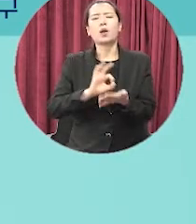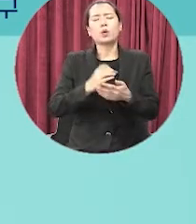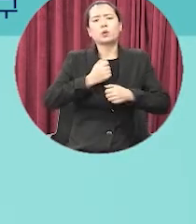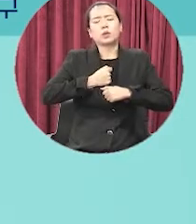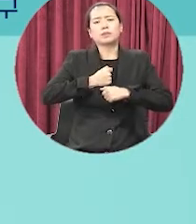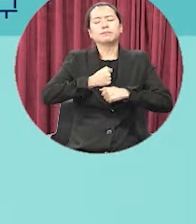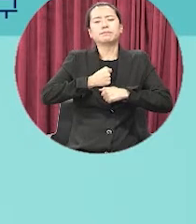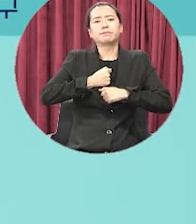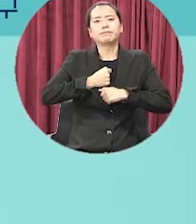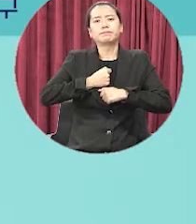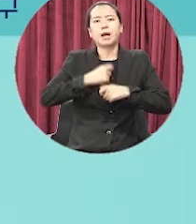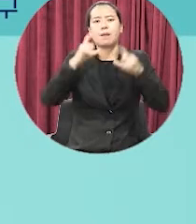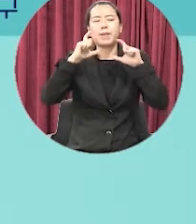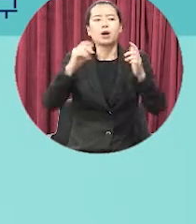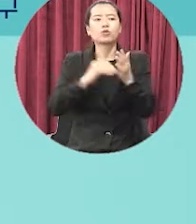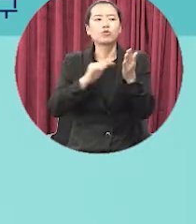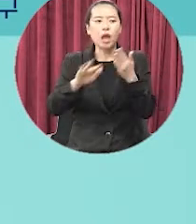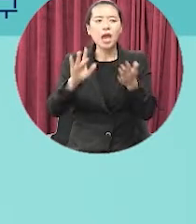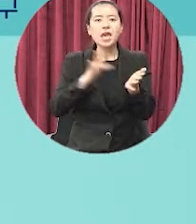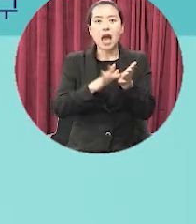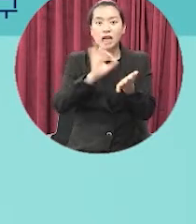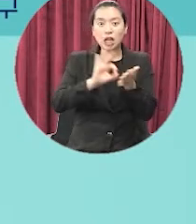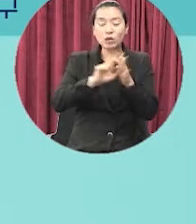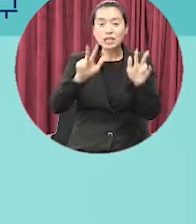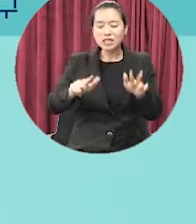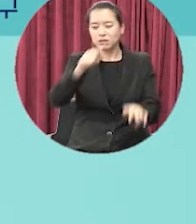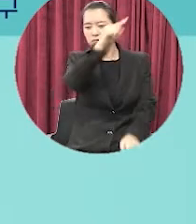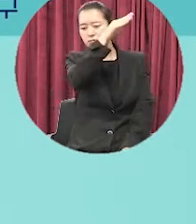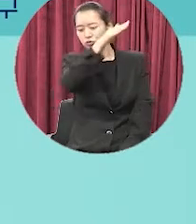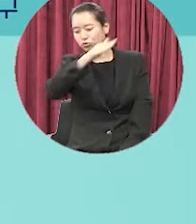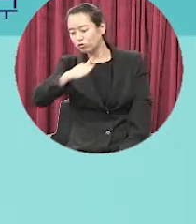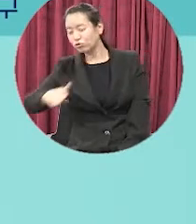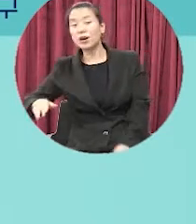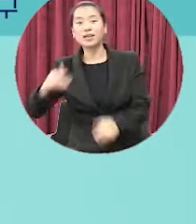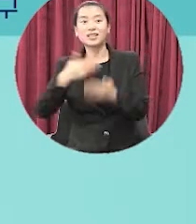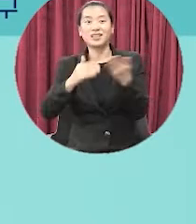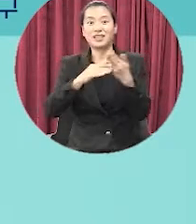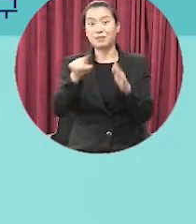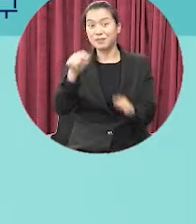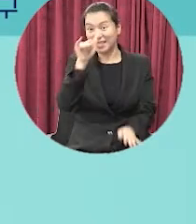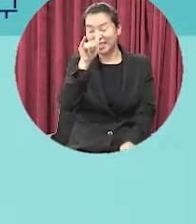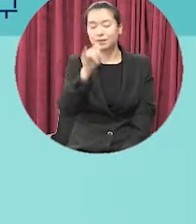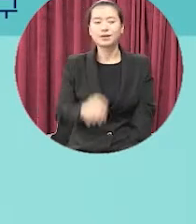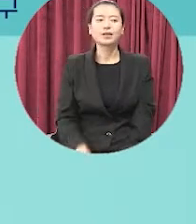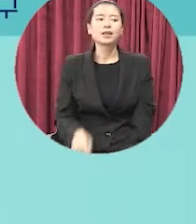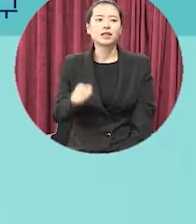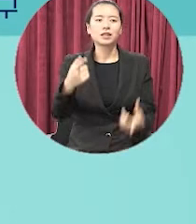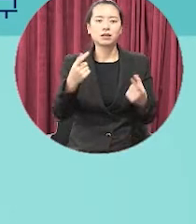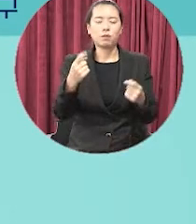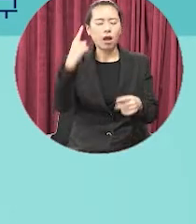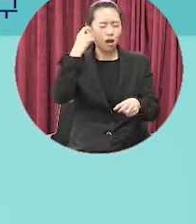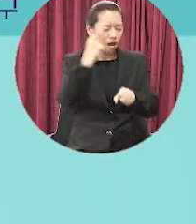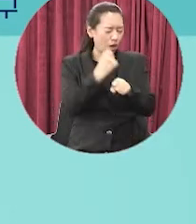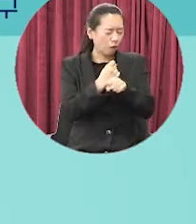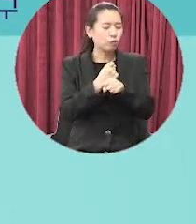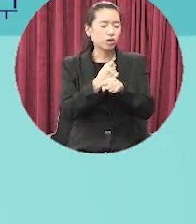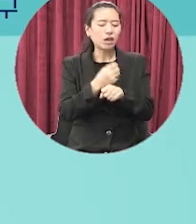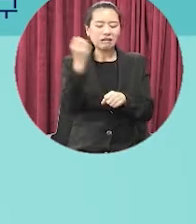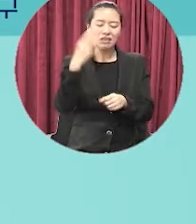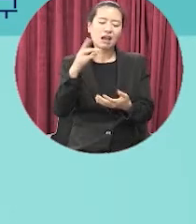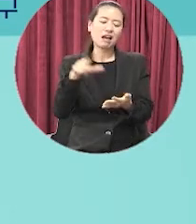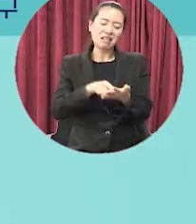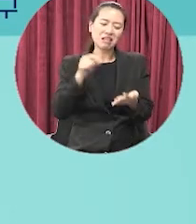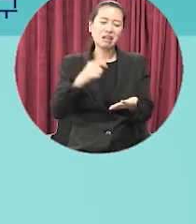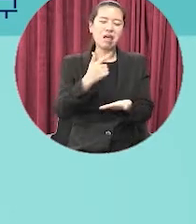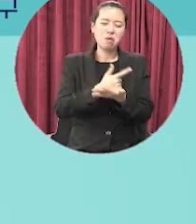봐서 근육으로 급속도로 사용하고 있는데 줄어드는 걸 알 수가 있습니다 여기서 보시는 것처럼 제가 이런 연구 망 이라는게 단순하게 본 논문을 쓰고 그런